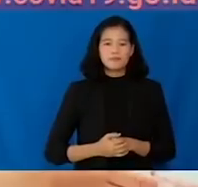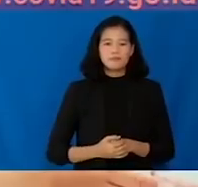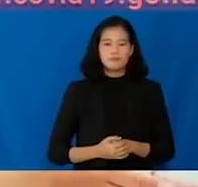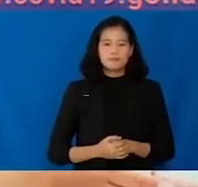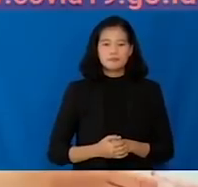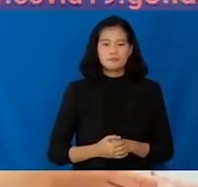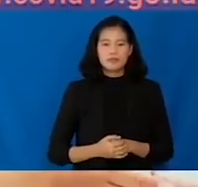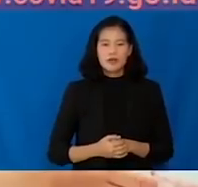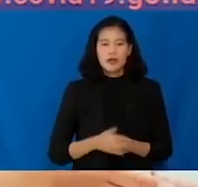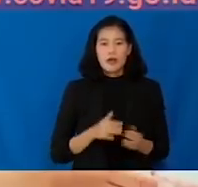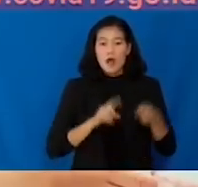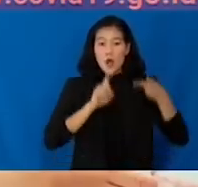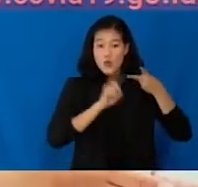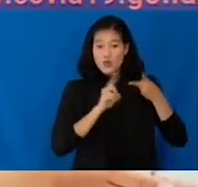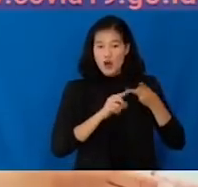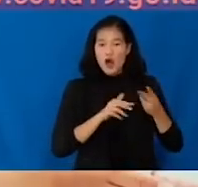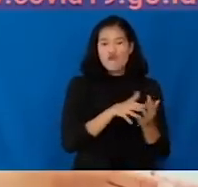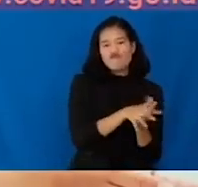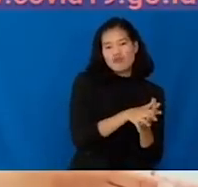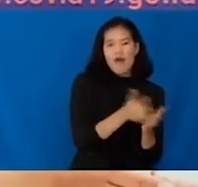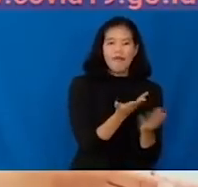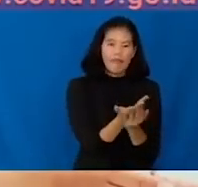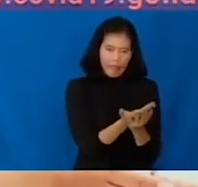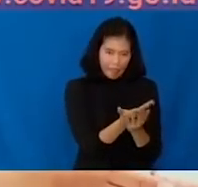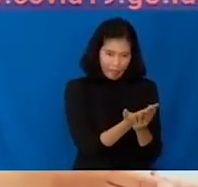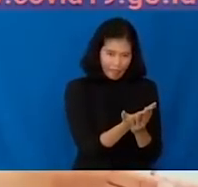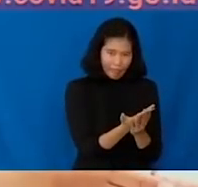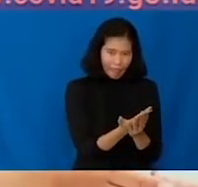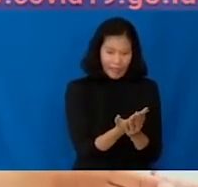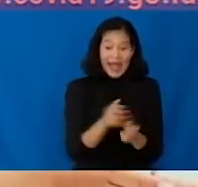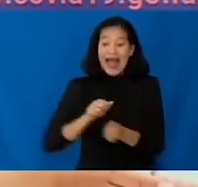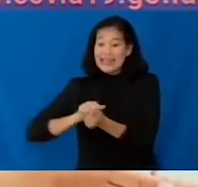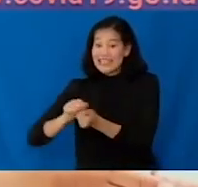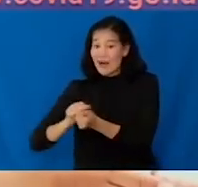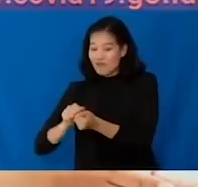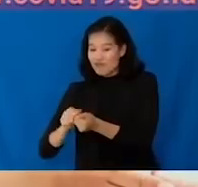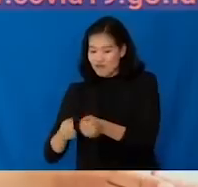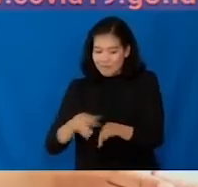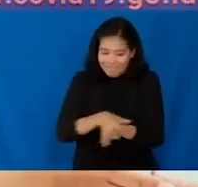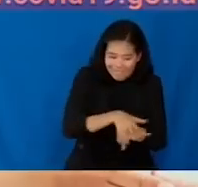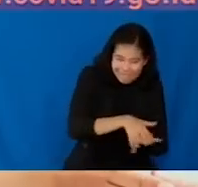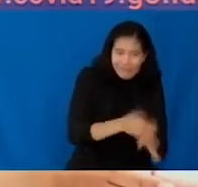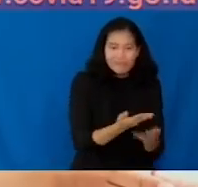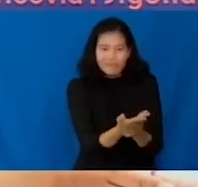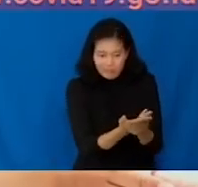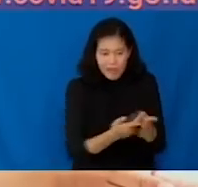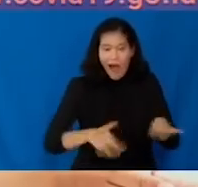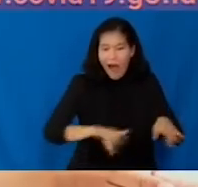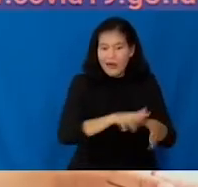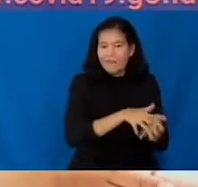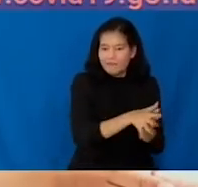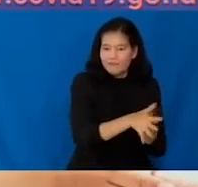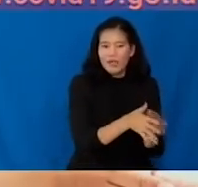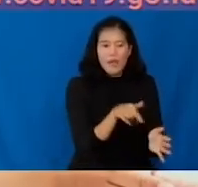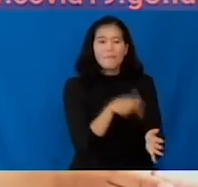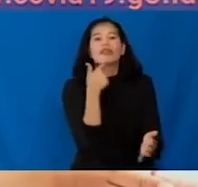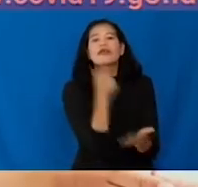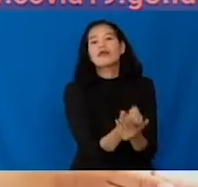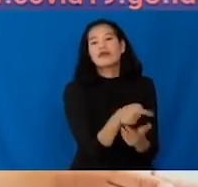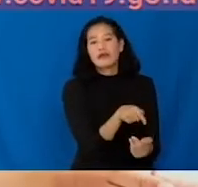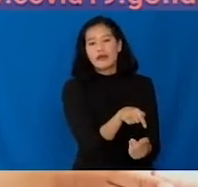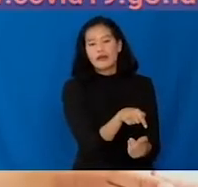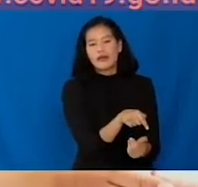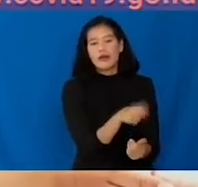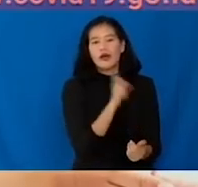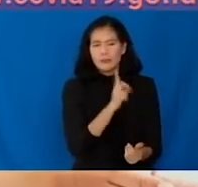cuci tangan dengan menggunakan sabun ini menjadi sesuatu yang sangat penting karena